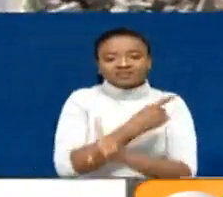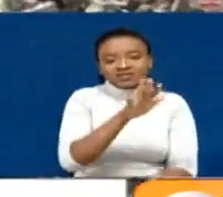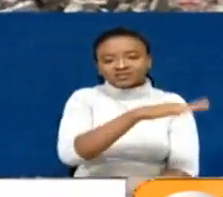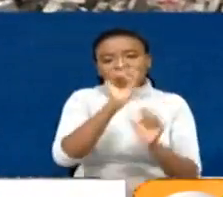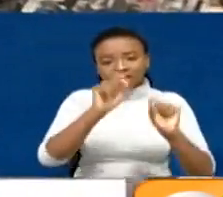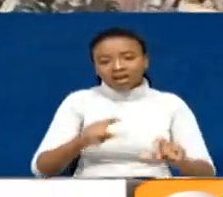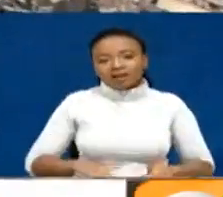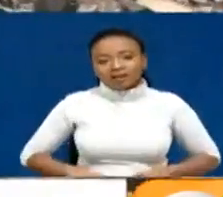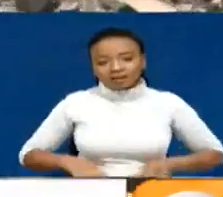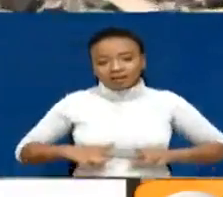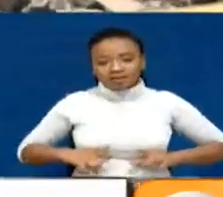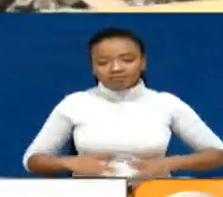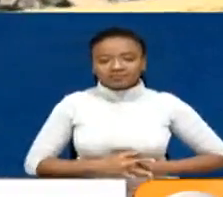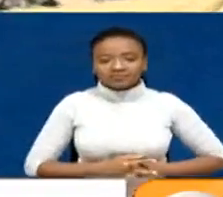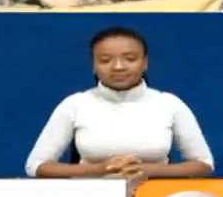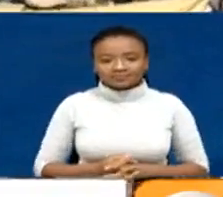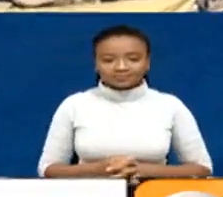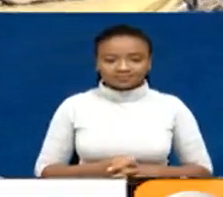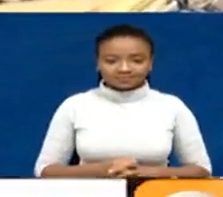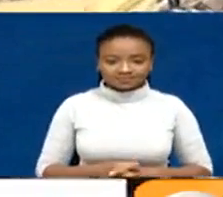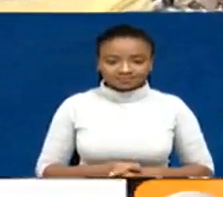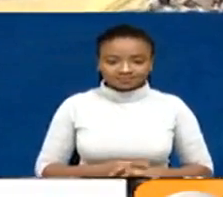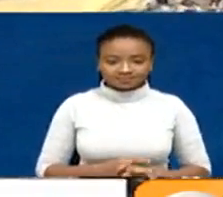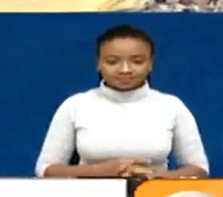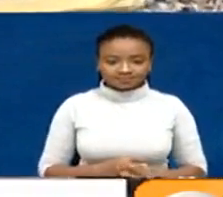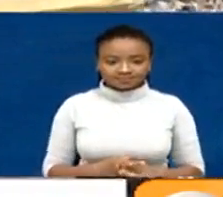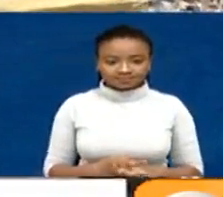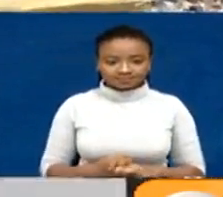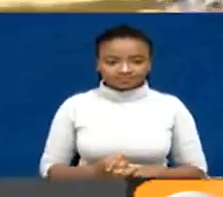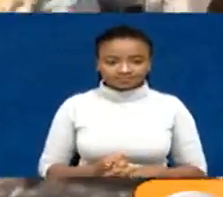Gatete Njoroge, Runinga ya Citizen.